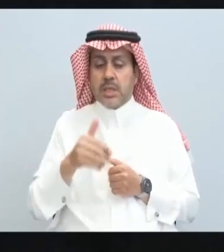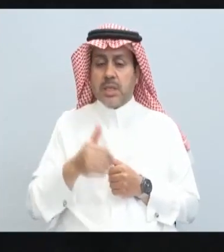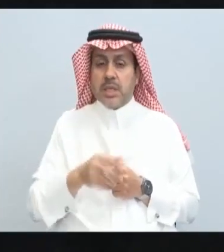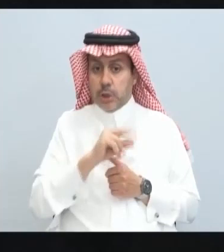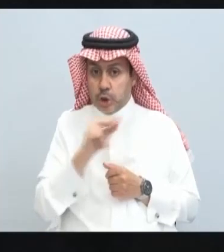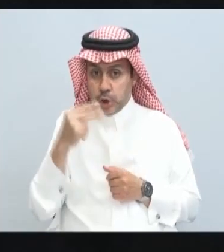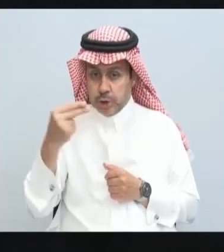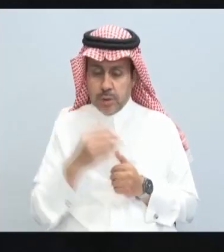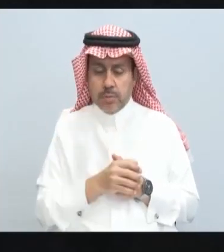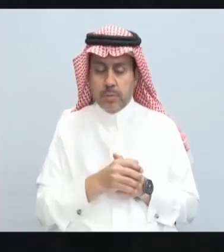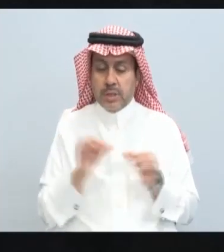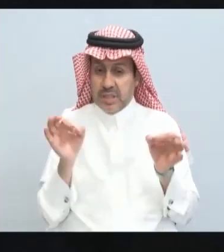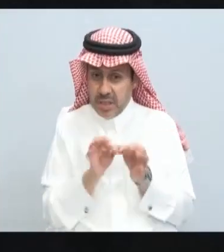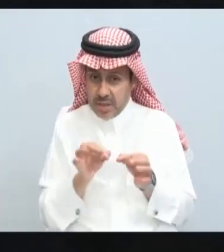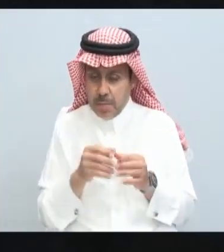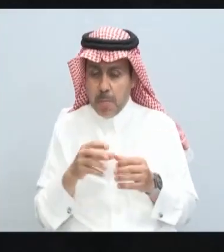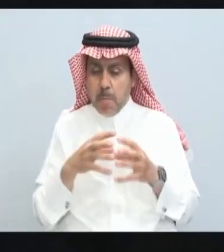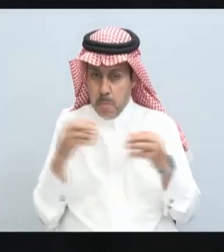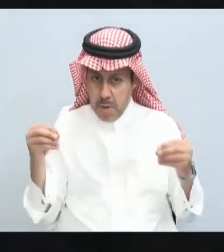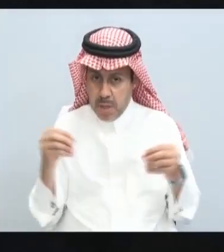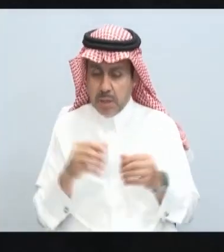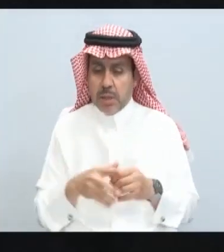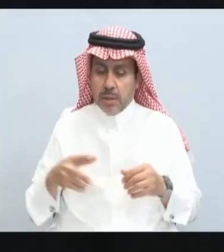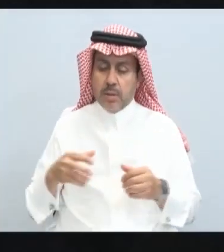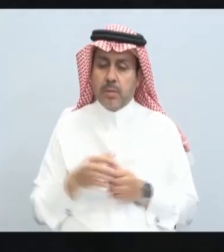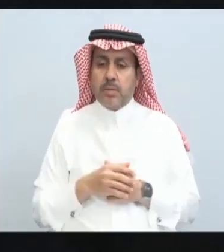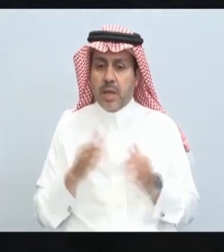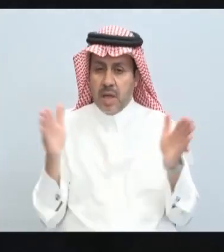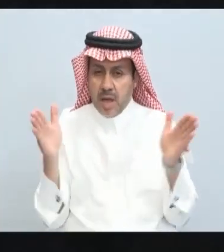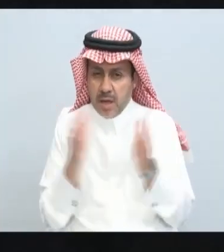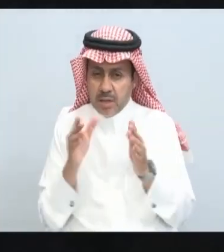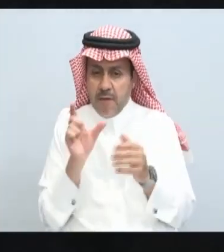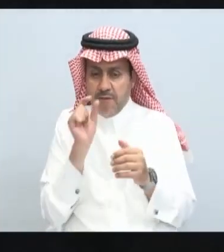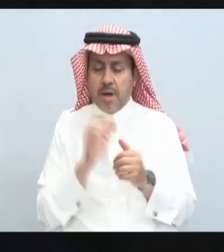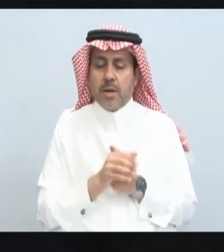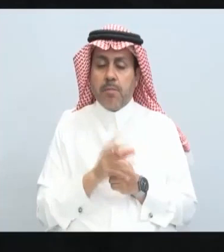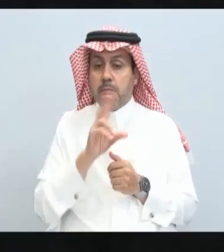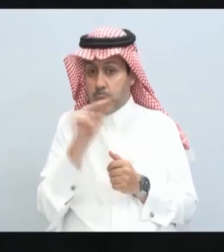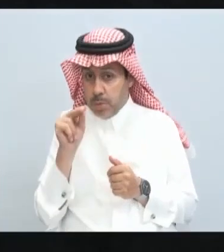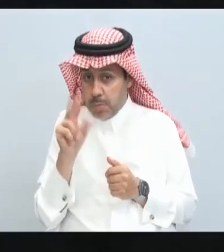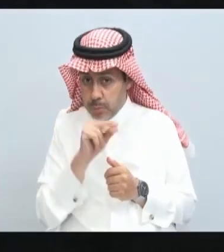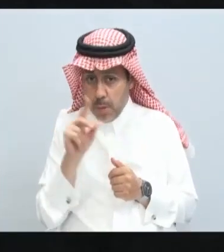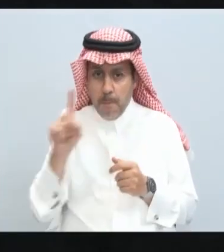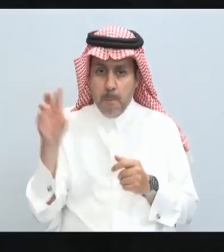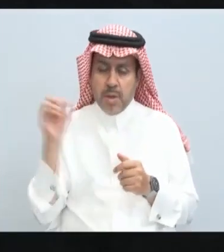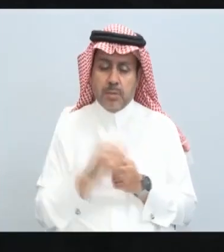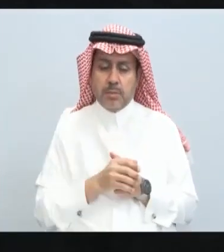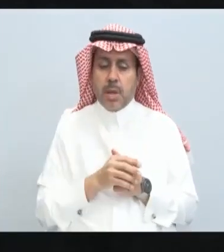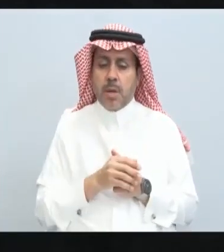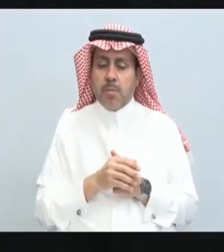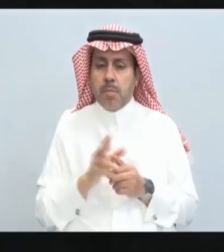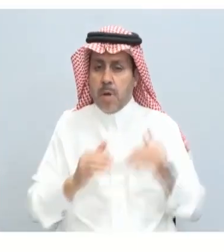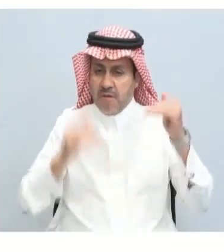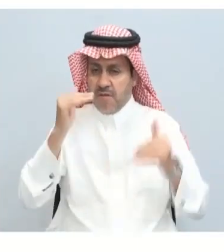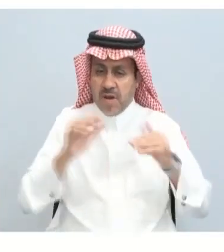يختزل كثيرا من المعاني اذ يتناسب تشبيه ويتقلص الفارق بين المشبه والمشبه به يعني ما في هناك